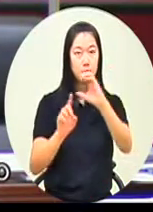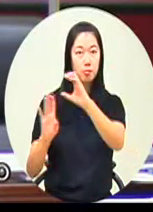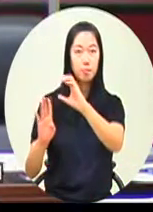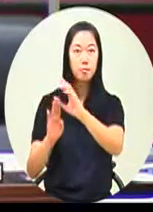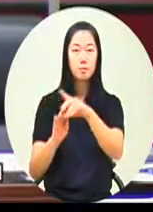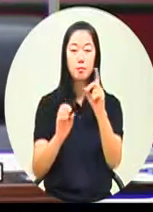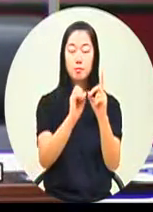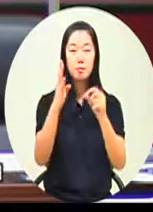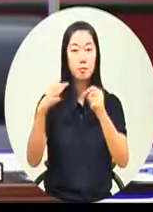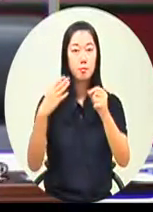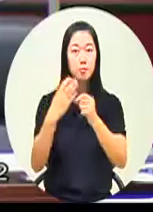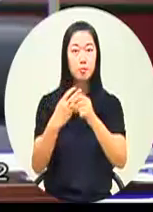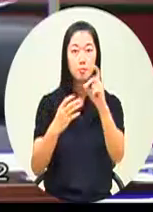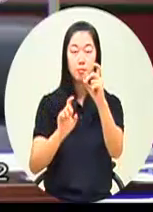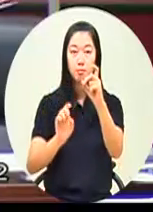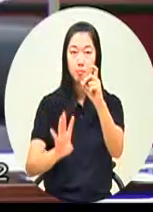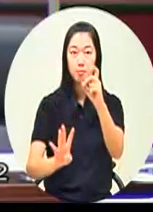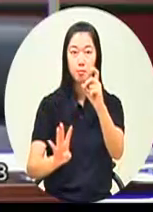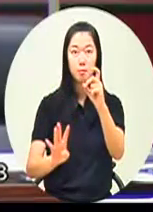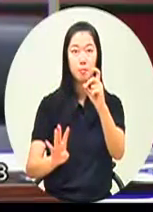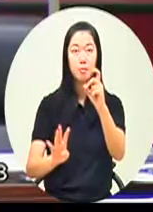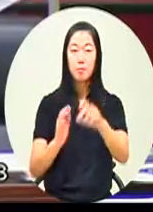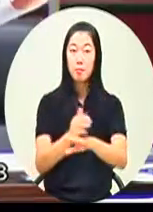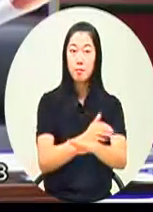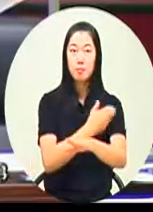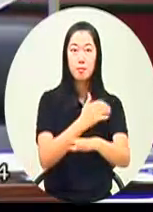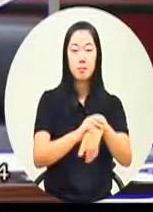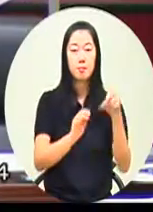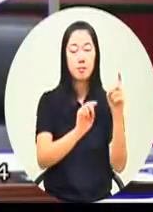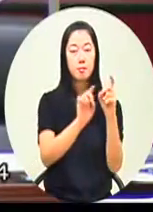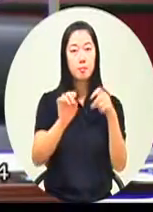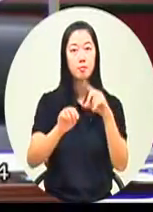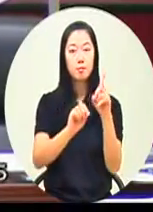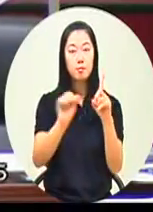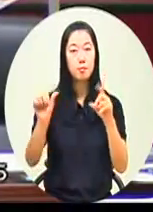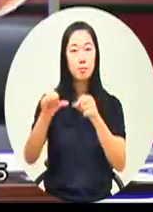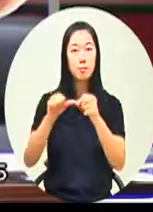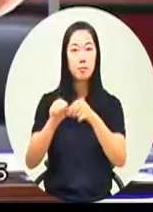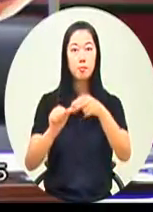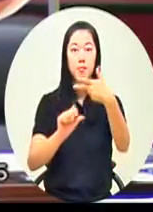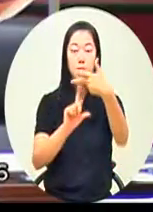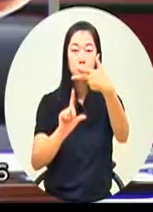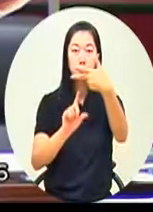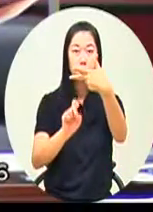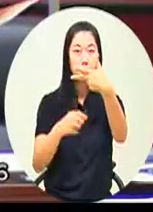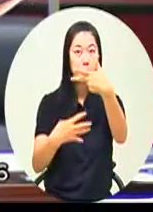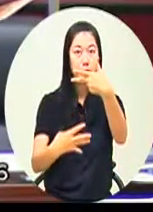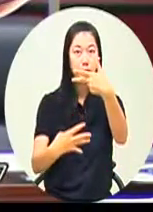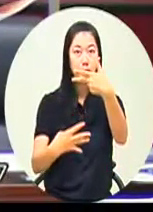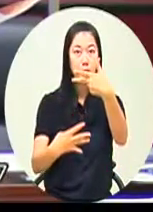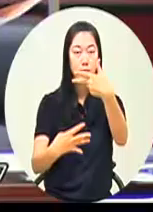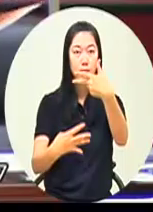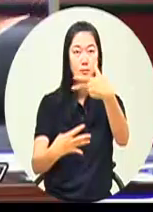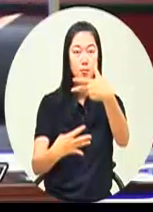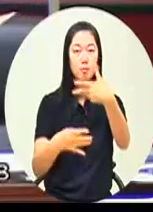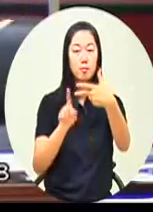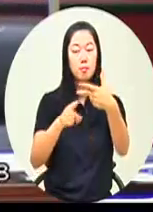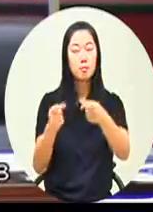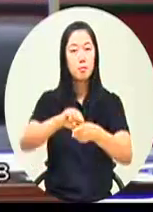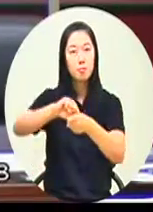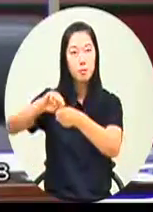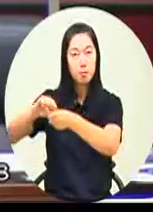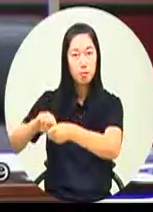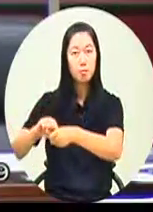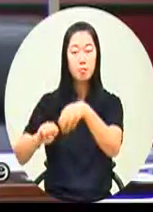104年10月16号起开始营运，然后105年7月4号延伸到西八，这是营运情形